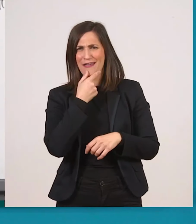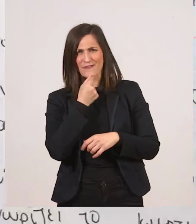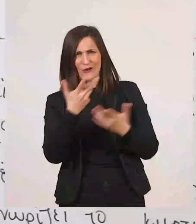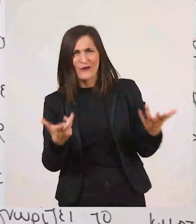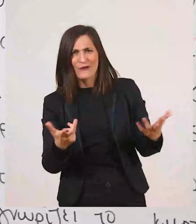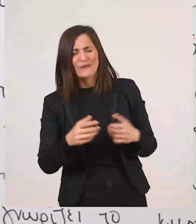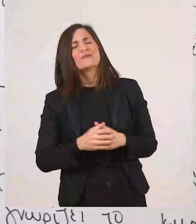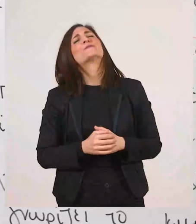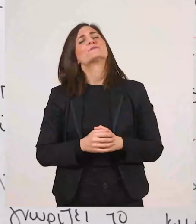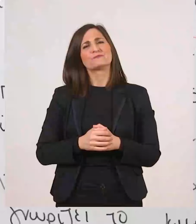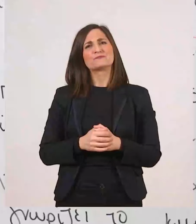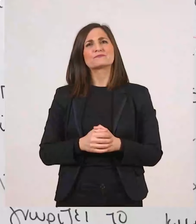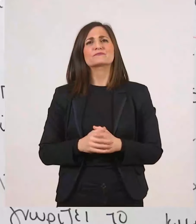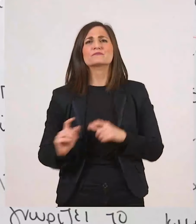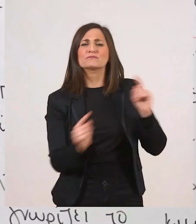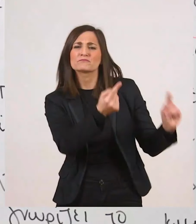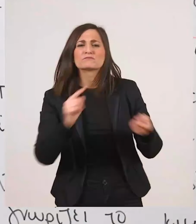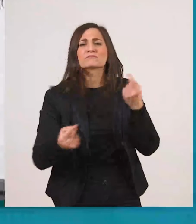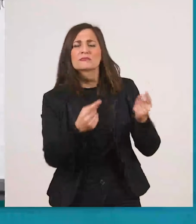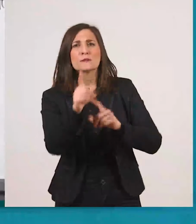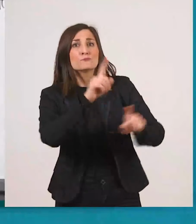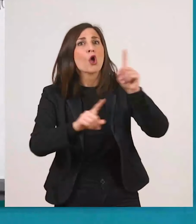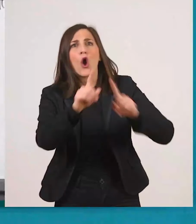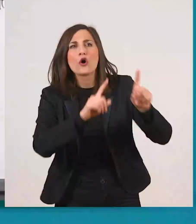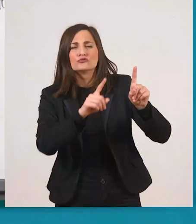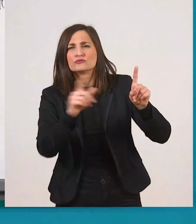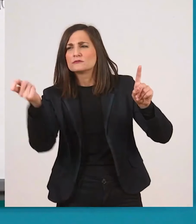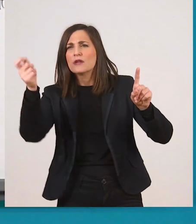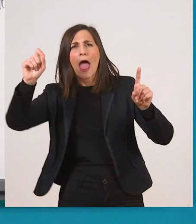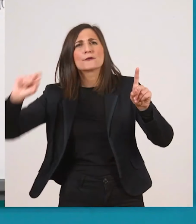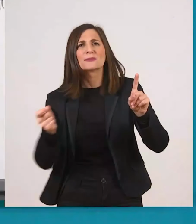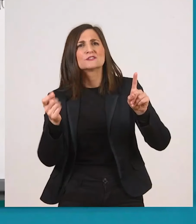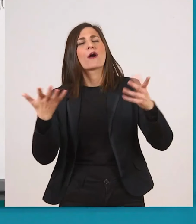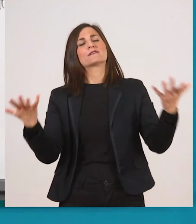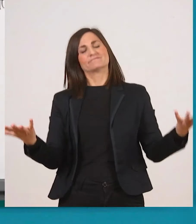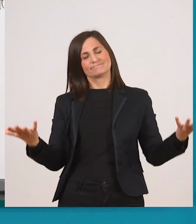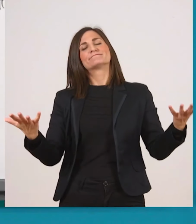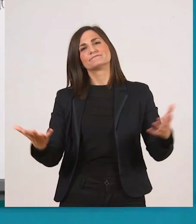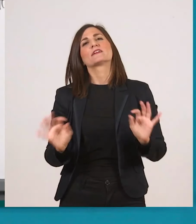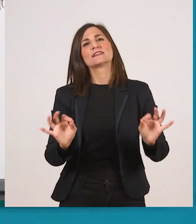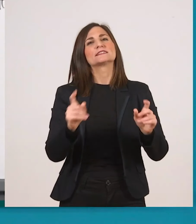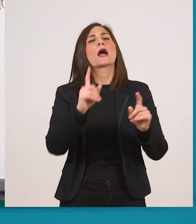έτσι. Ποιος επείραξε, όπ, βλέπω ερωτηματικό. Τέλεια. Άρα το